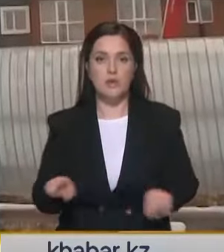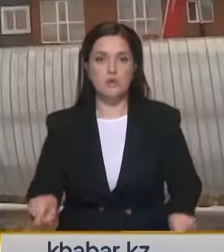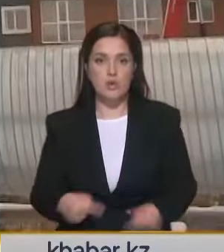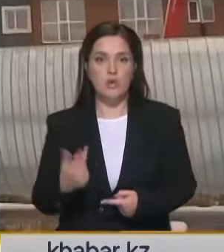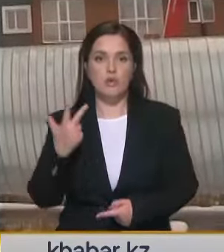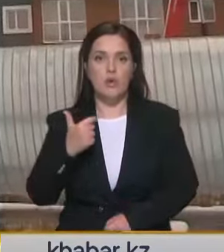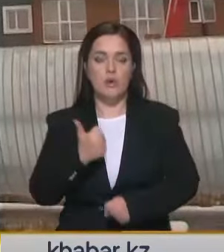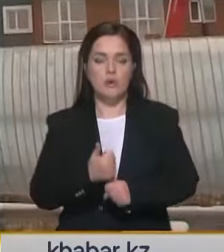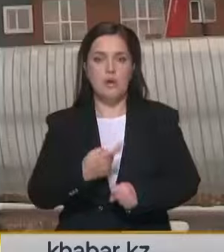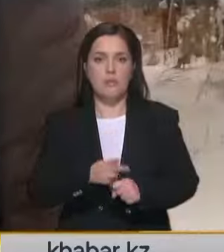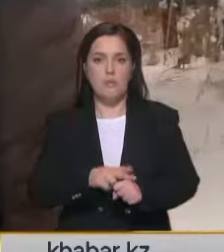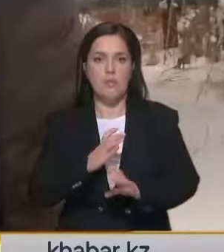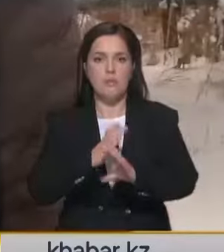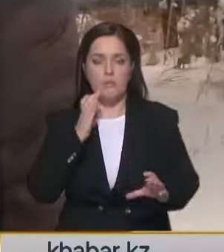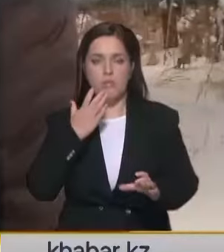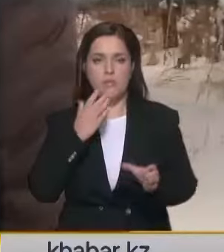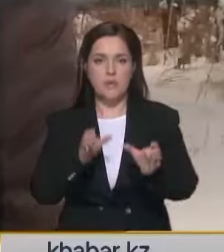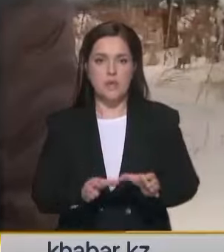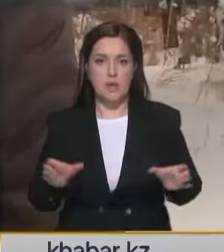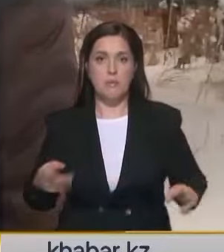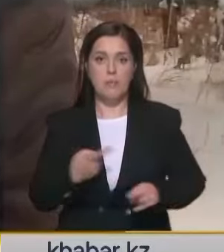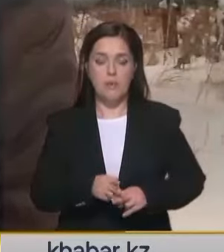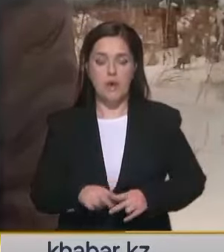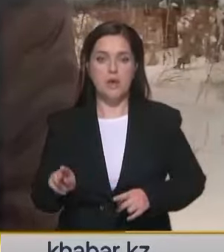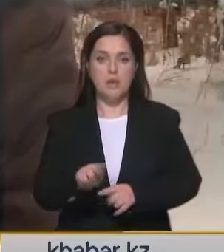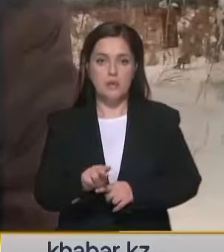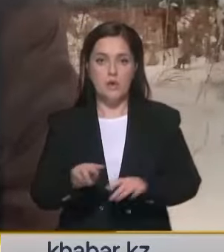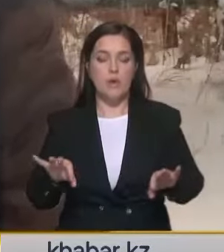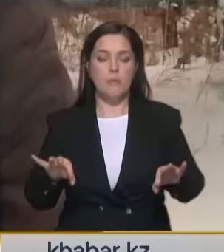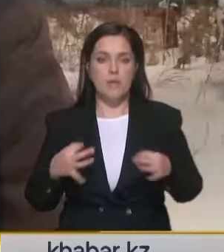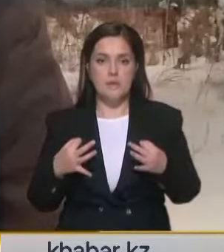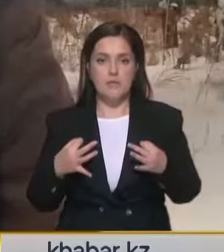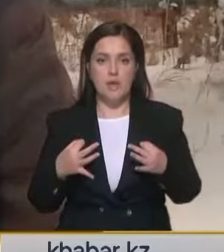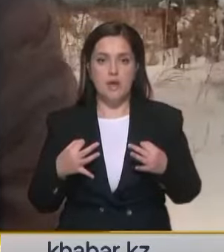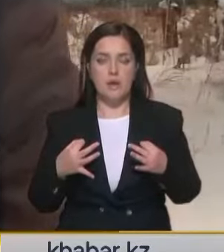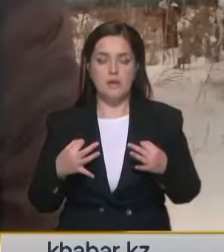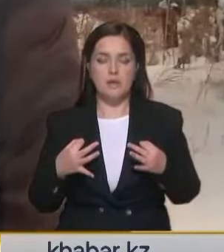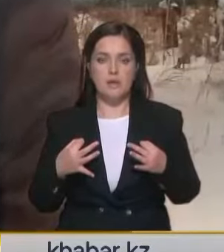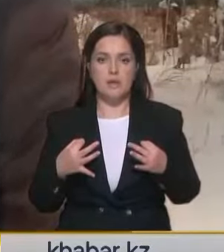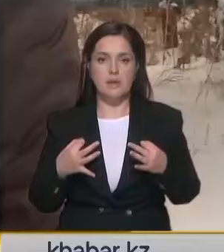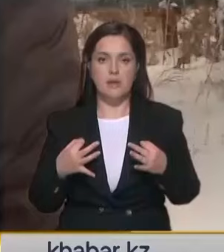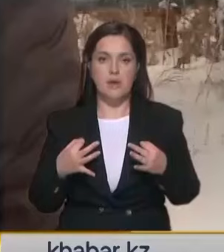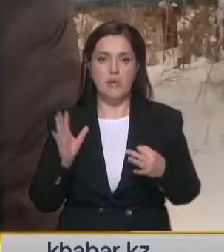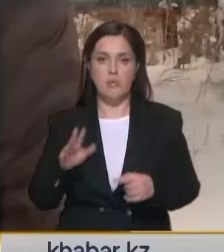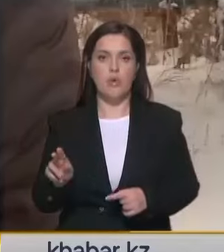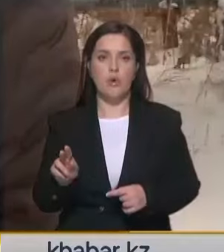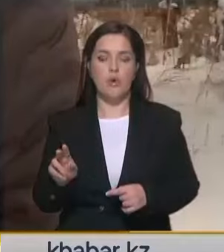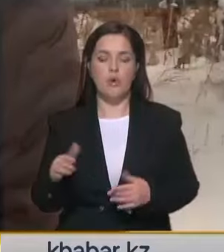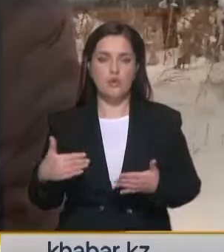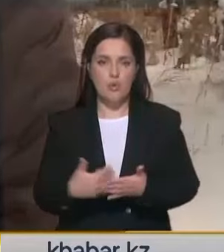основных магистральных сетей. Реконструкция данных сетей позволяет, в первую очередь, провести модернизацию